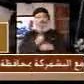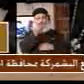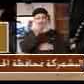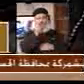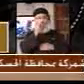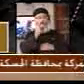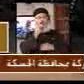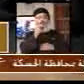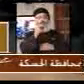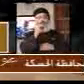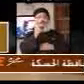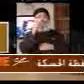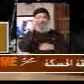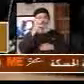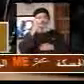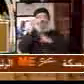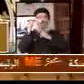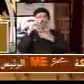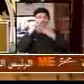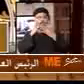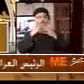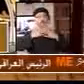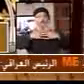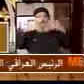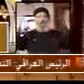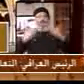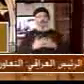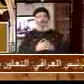الخردل ممكن الله يستخدمها.